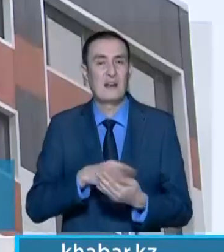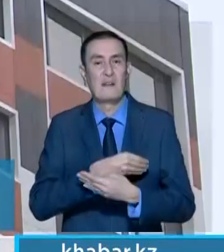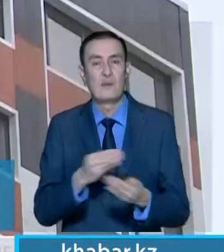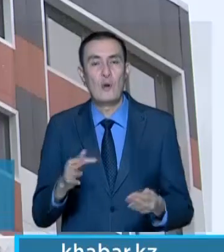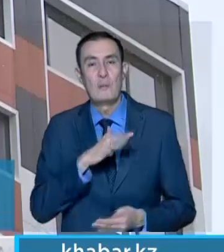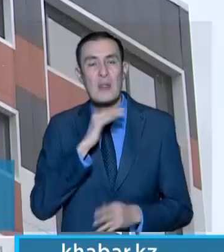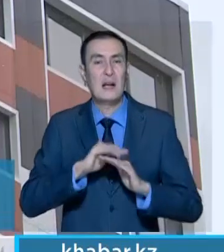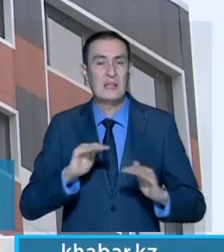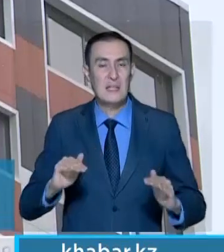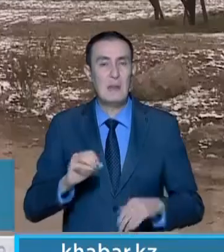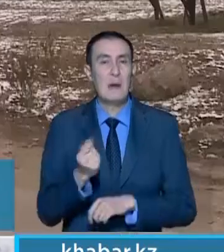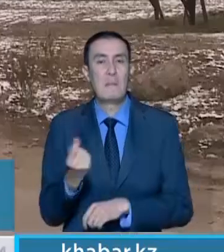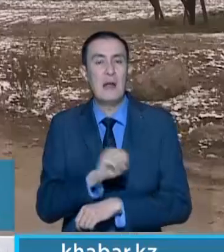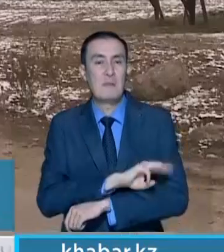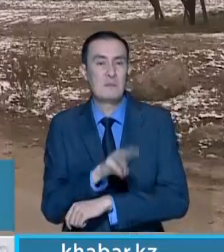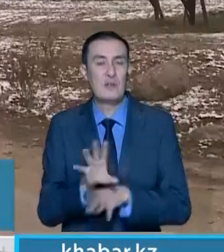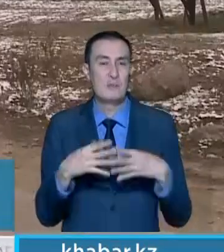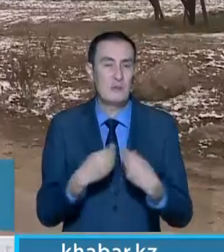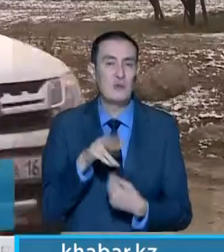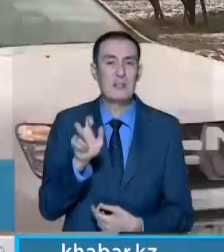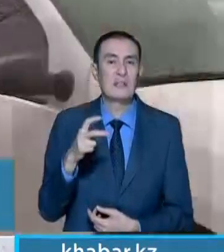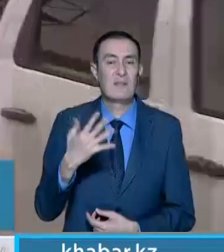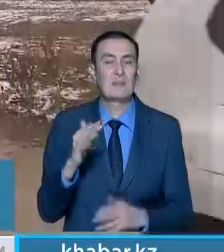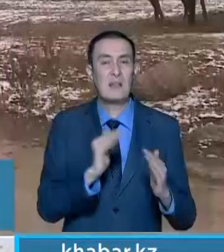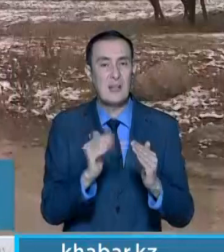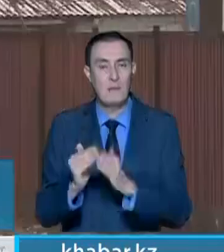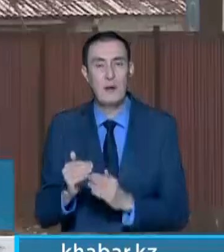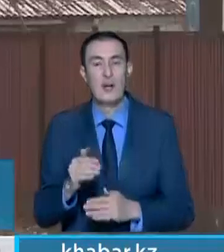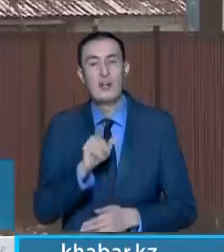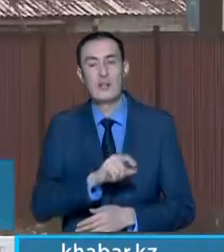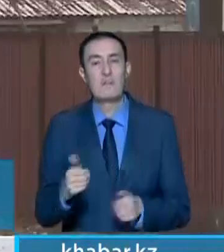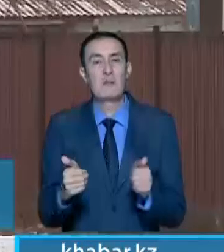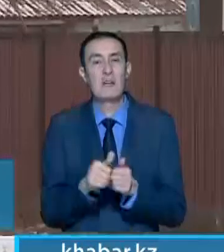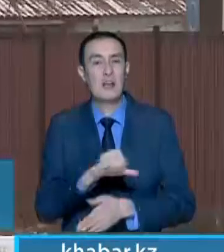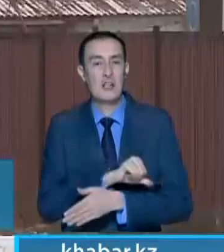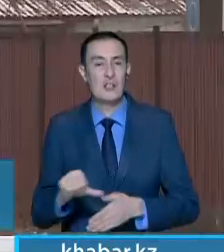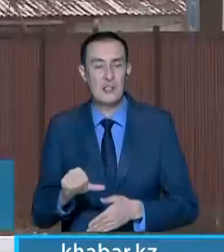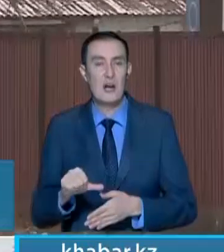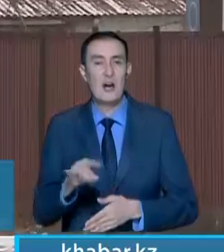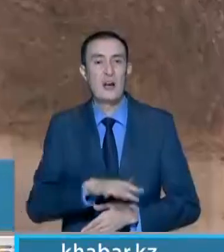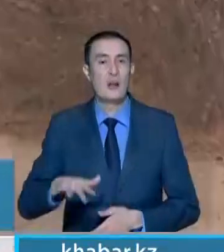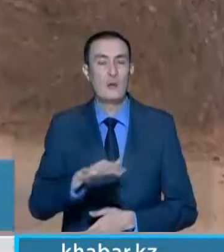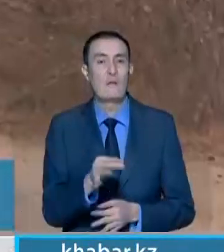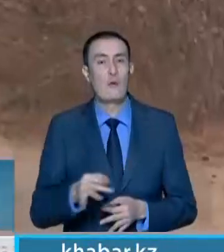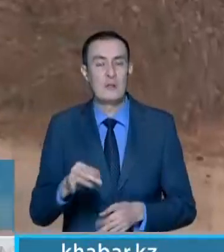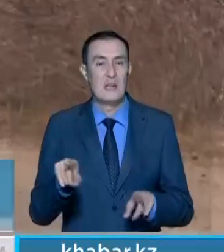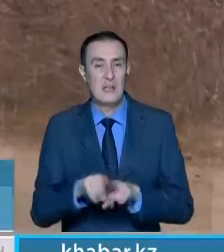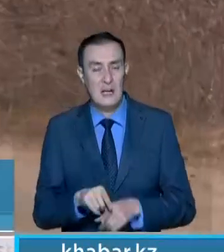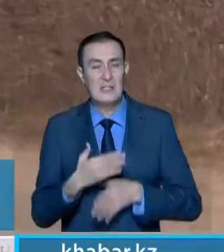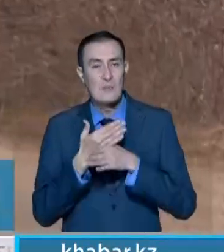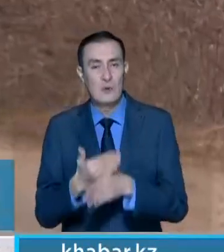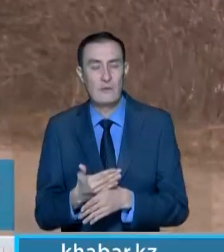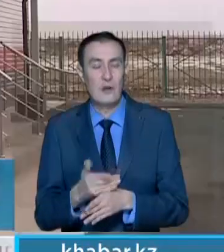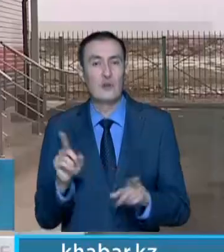и малообеспеченным семьям. Еще 325 домов получат жители приграничных районов области. Так их стимулируют